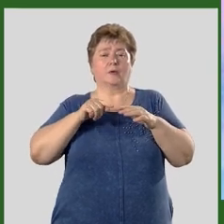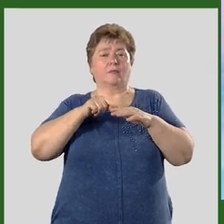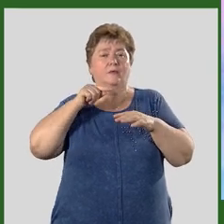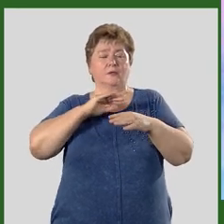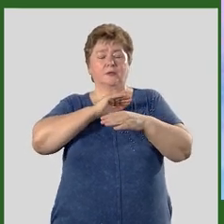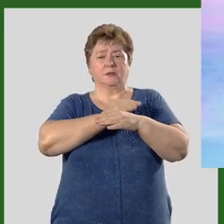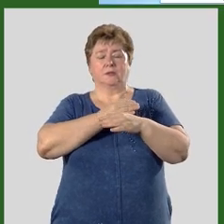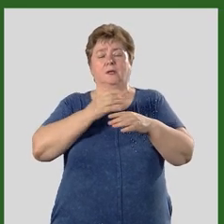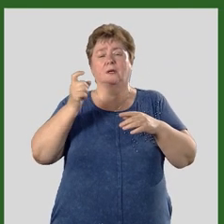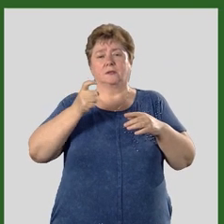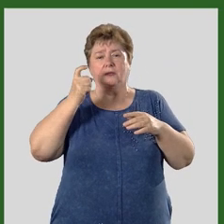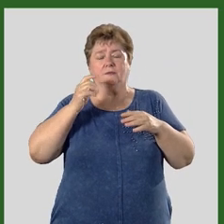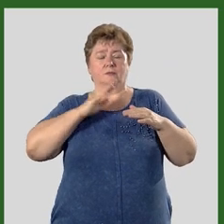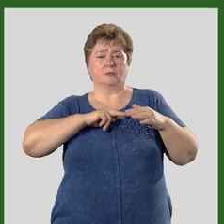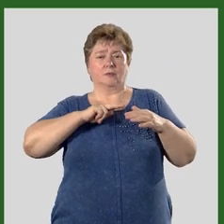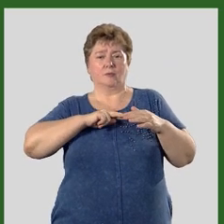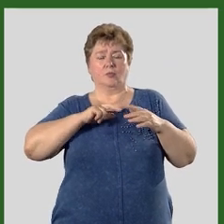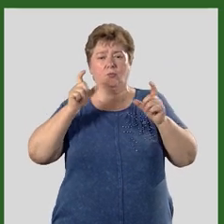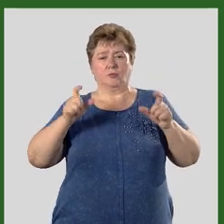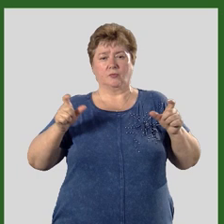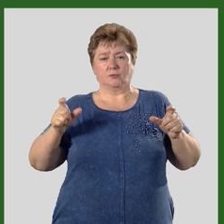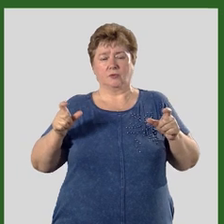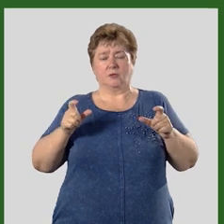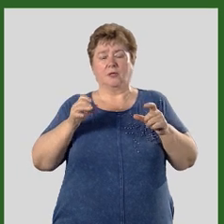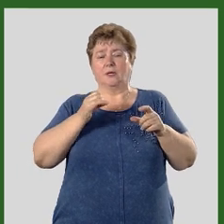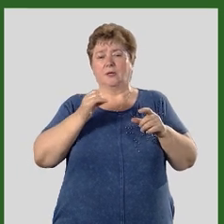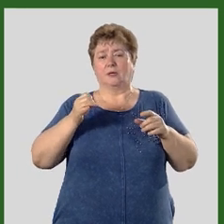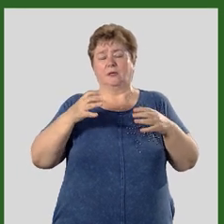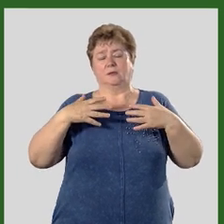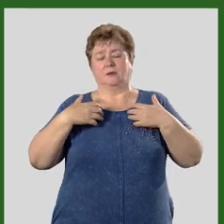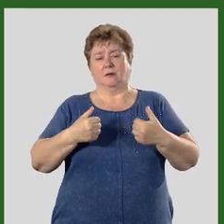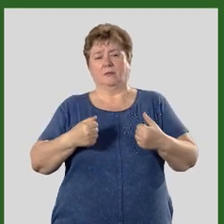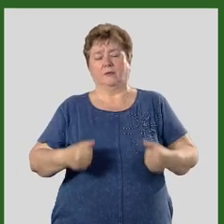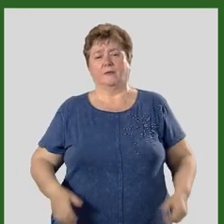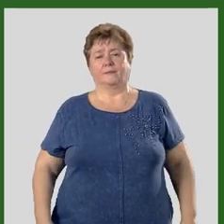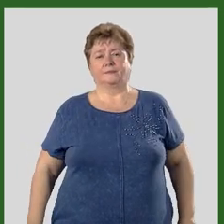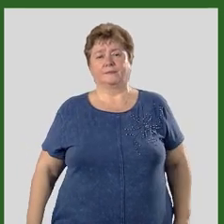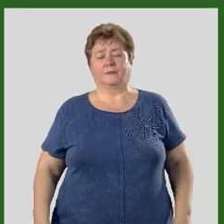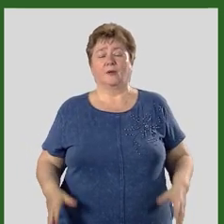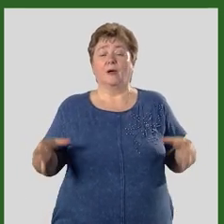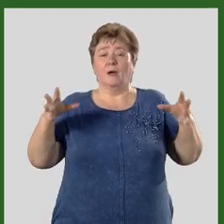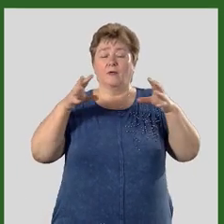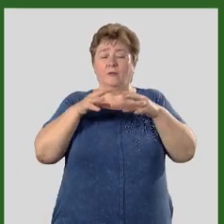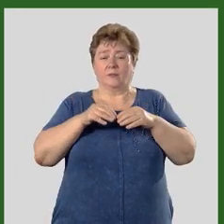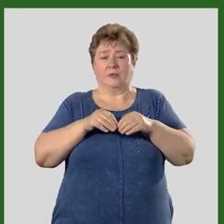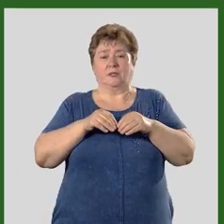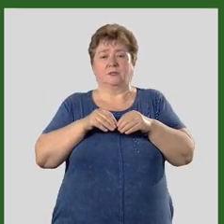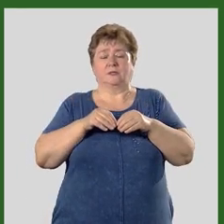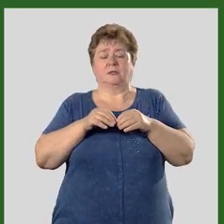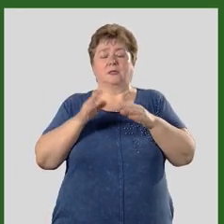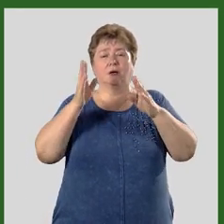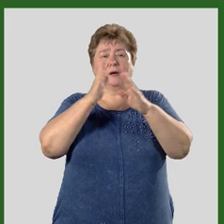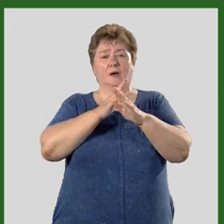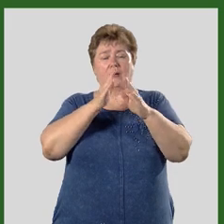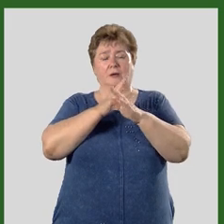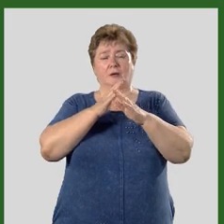жизнь, на хозяйственную деятельность людей и на их здоровье. Вместе с тем,